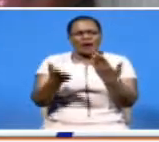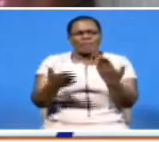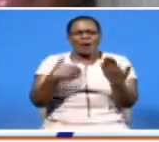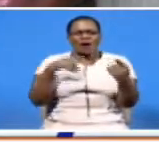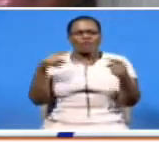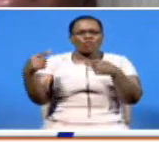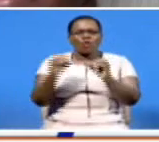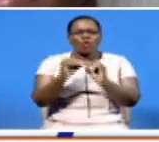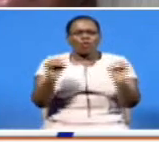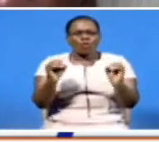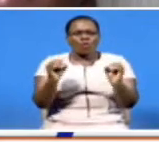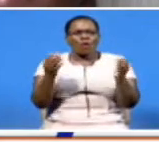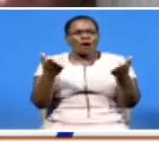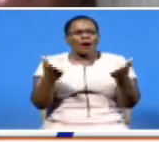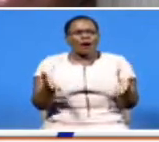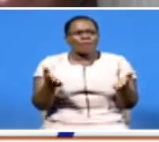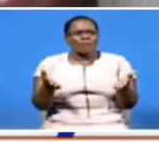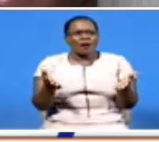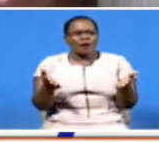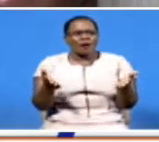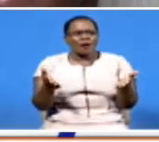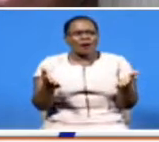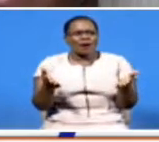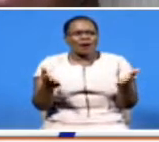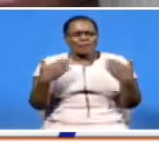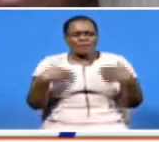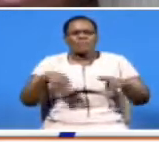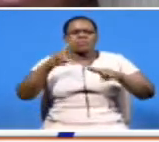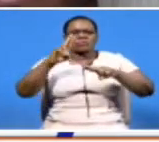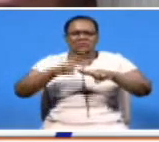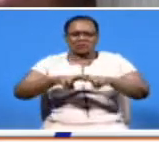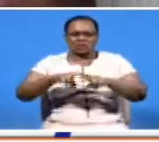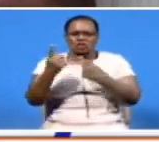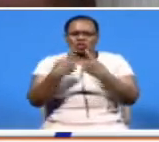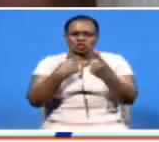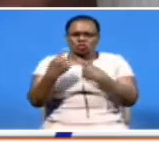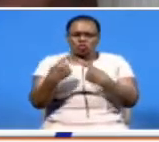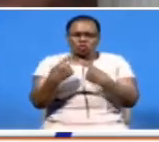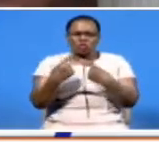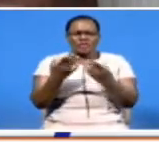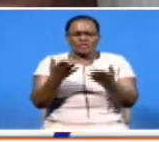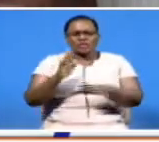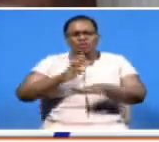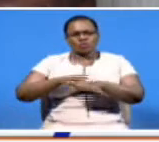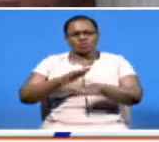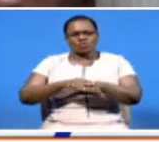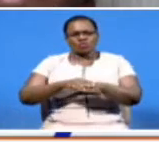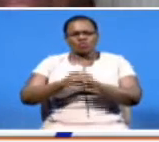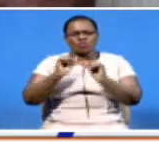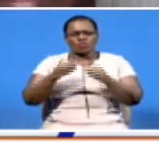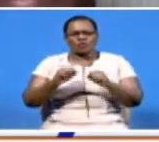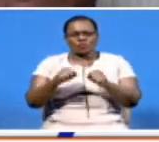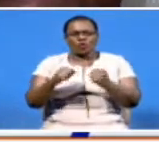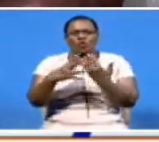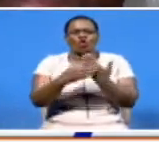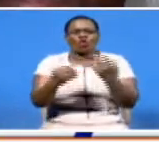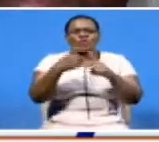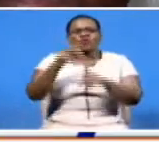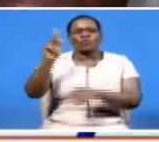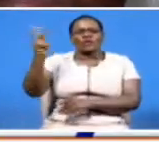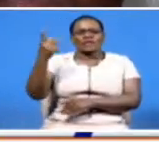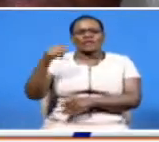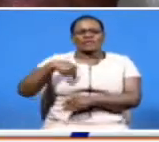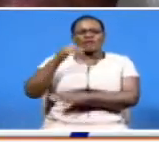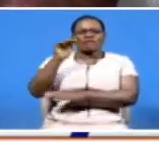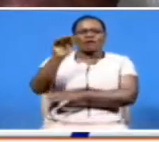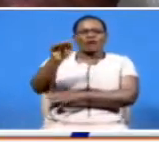vita. Hata hapa ni mambo ya politiko, watu huwa wanaketi wanaongea. Sasa hiyo ni moja mwa vitu zenye tunajivunia kwa hii nchi ya Kenya. We are